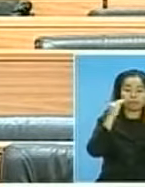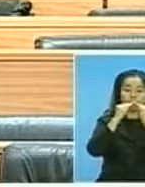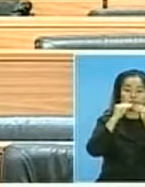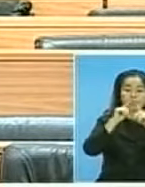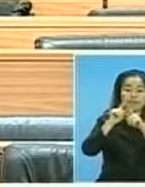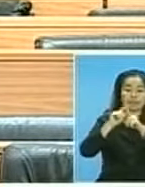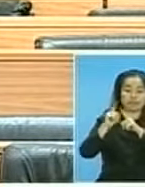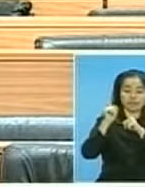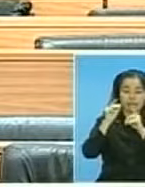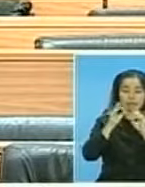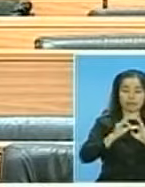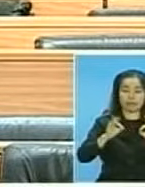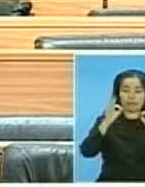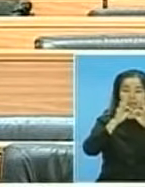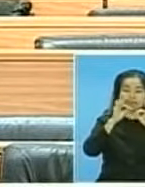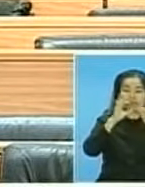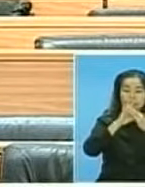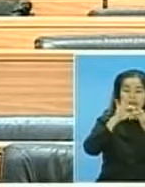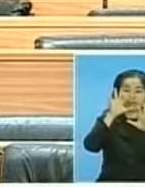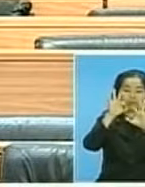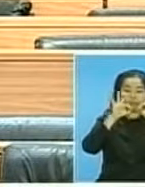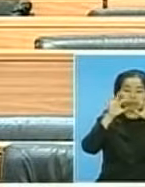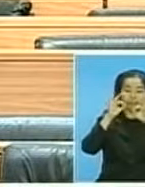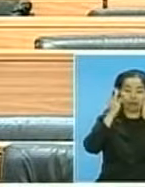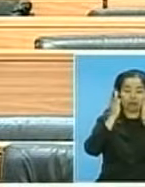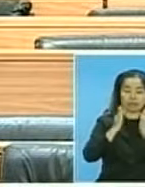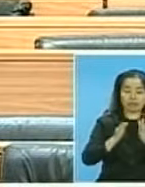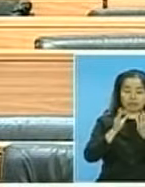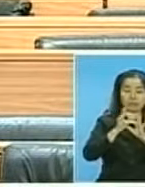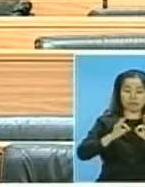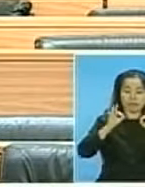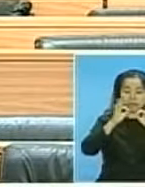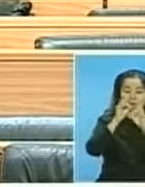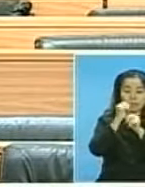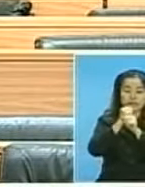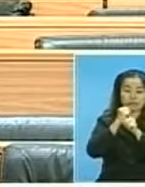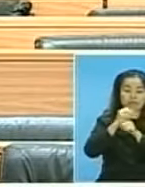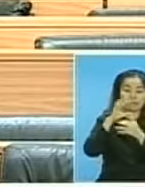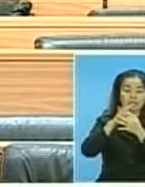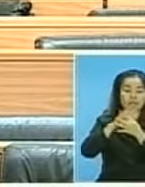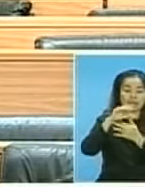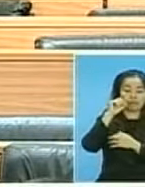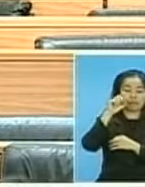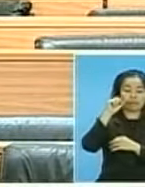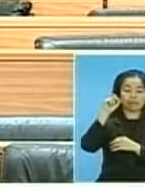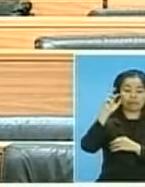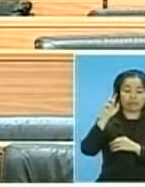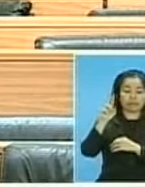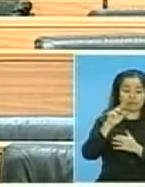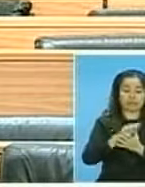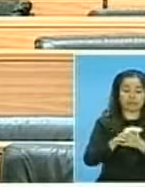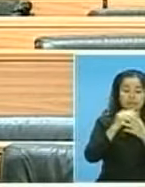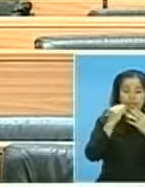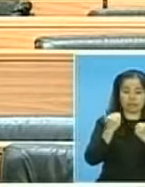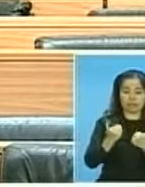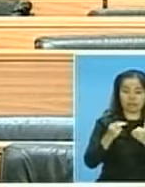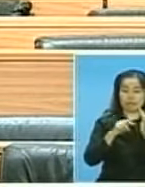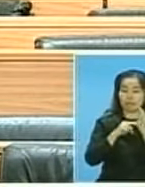องค์ประกอบสำคัญในการคัดเลือกคนที่จะเข้ามาเป็นสสร.ซึ่งอันนี้ถือว่าเป็นความบ